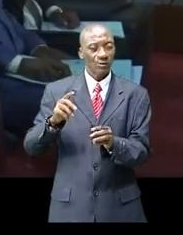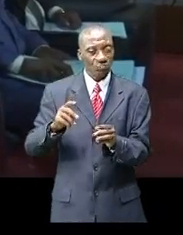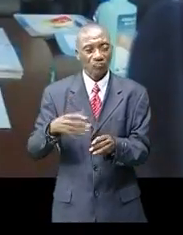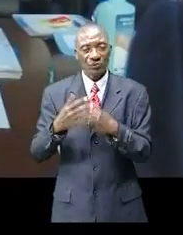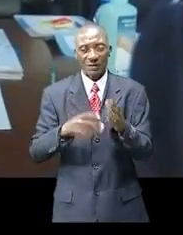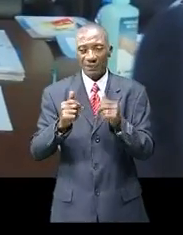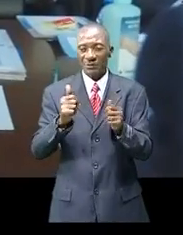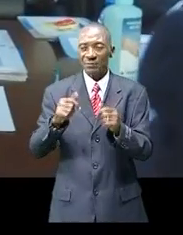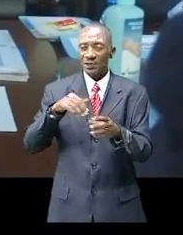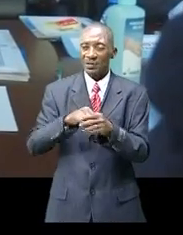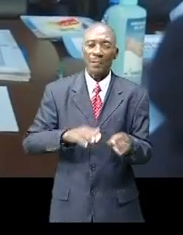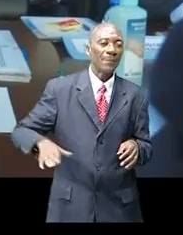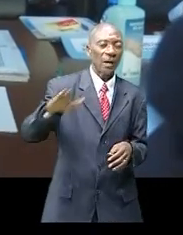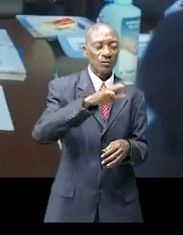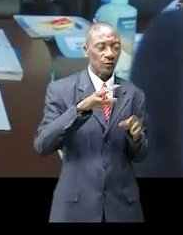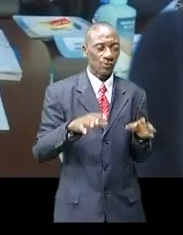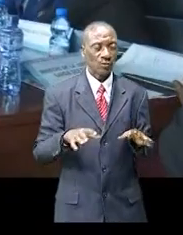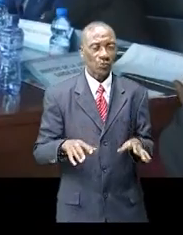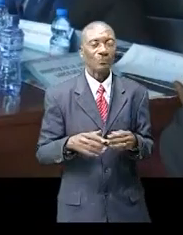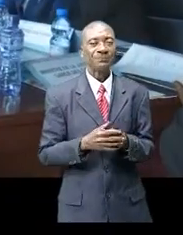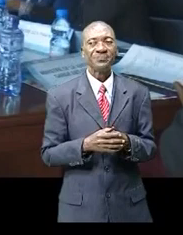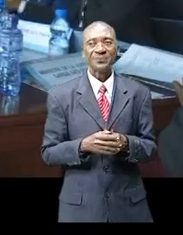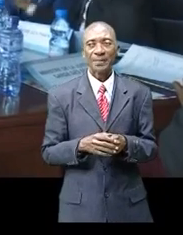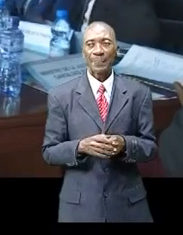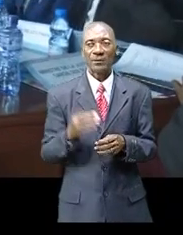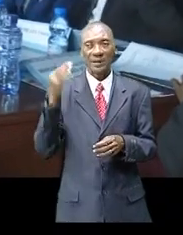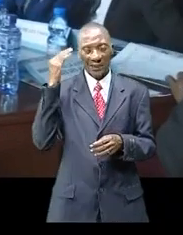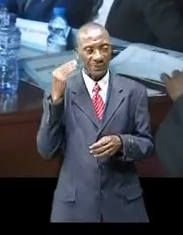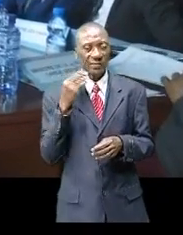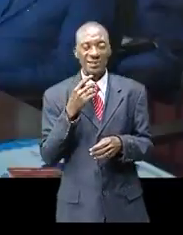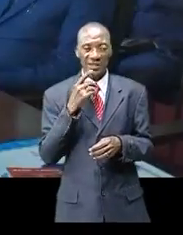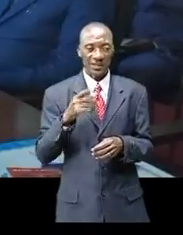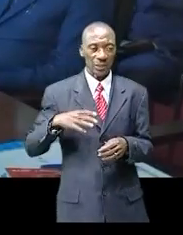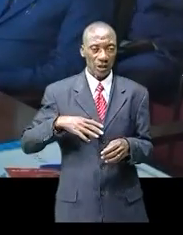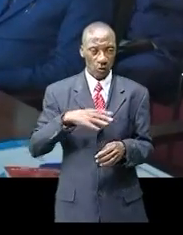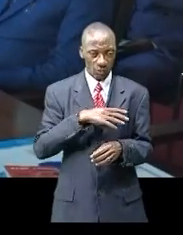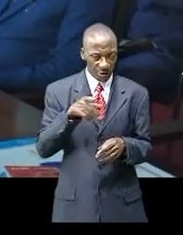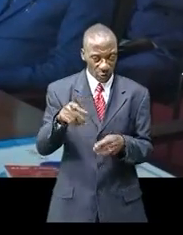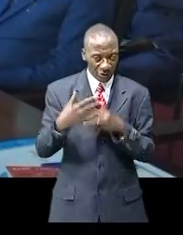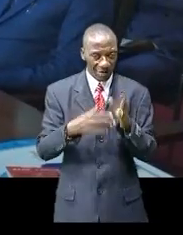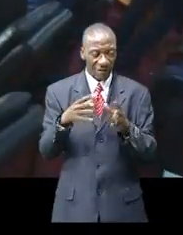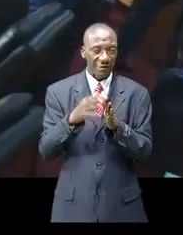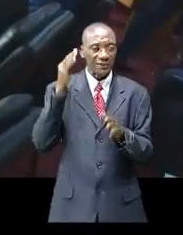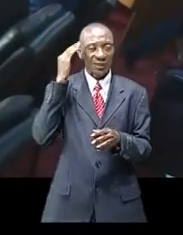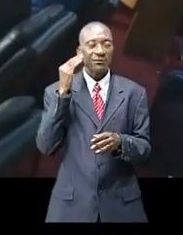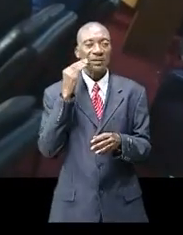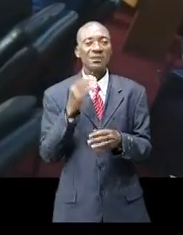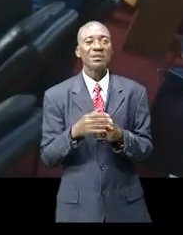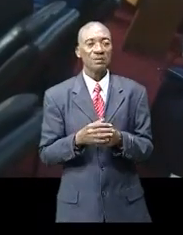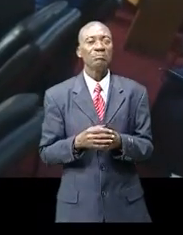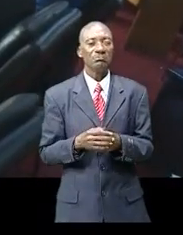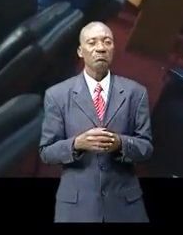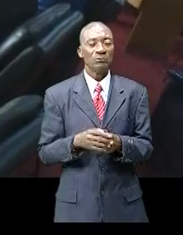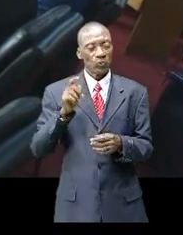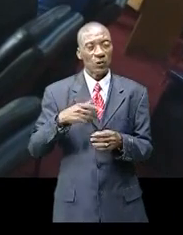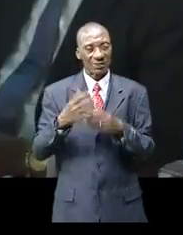réalité. Jolino Makelele, conscient du retard enregistré, a affirmé que le comité sous sa direction est à présent dans le meilleure